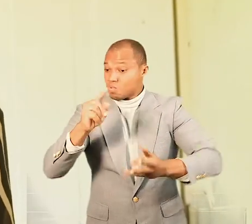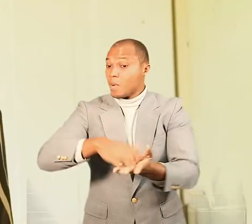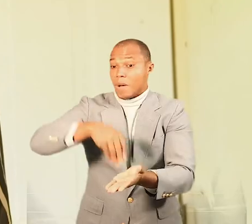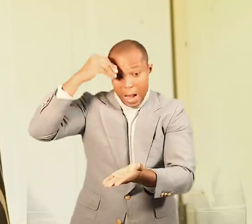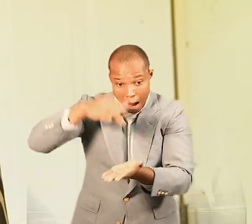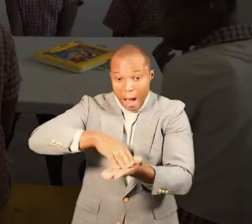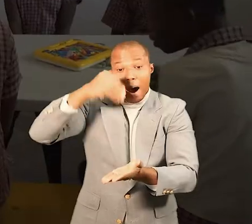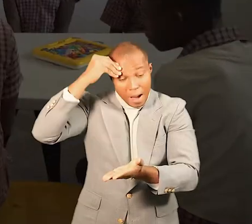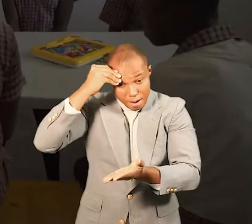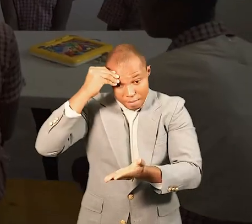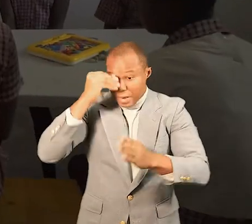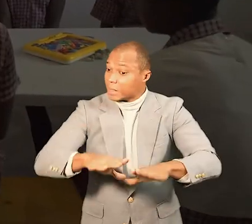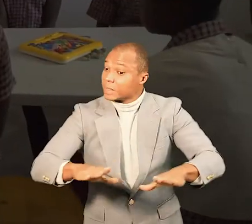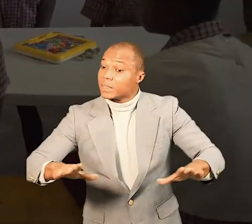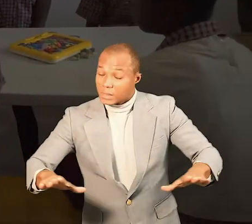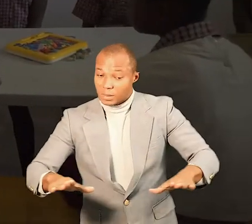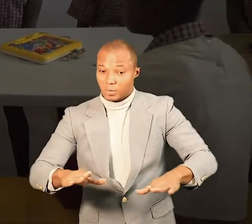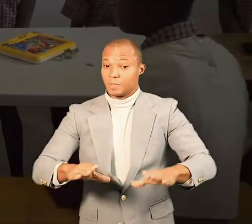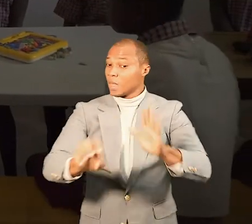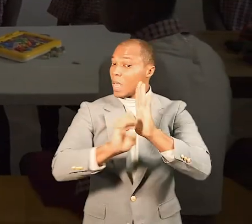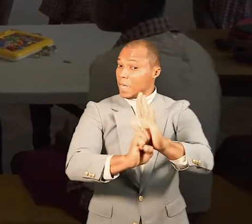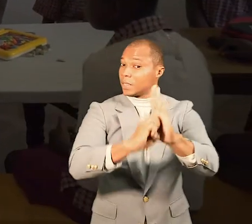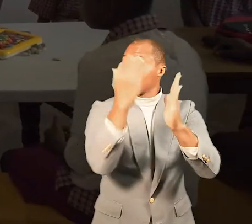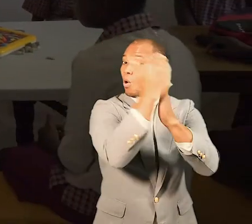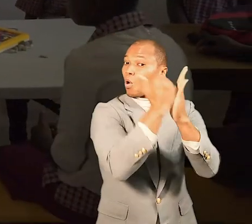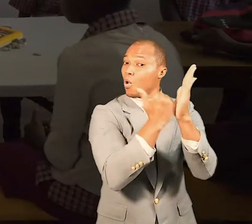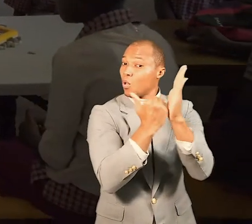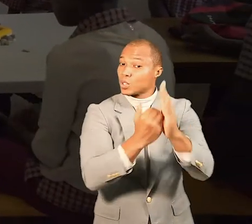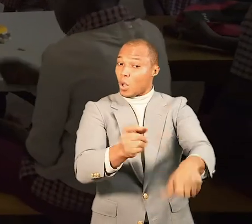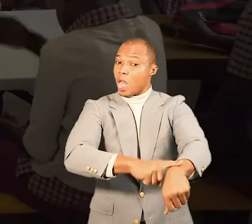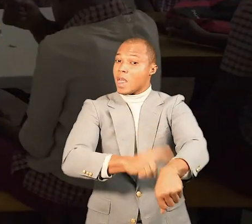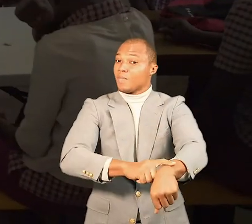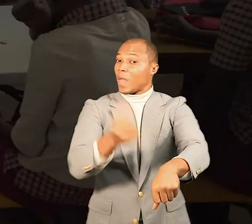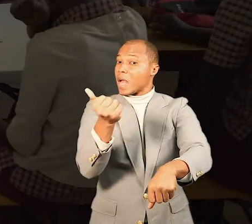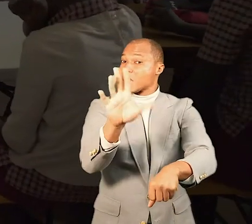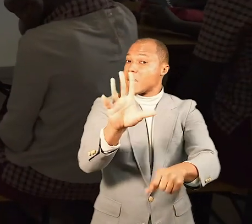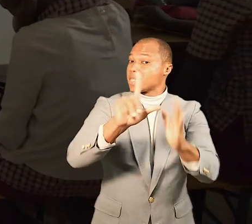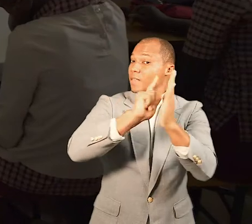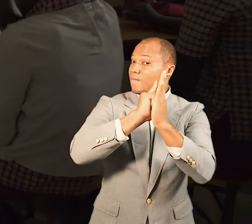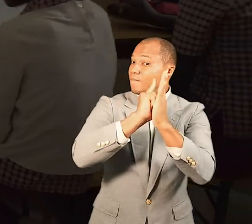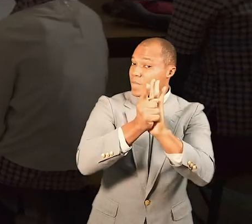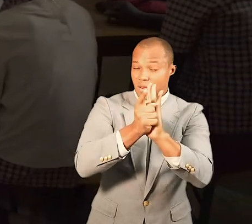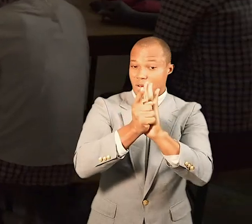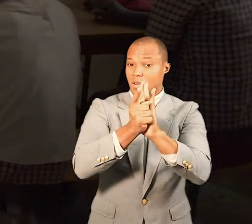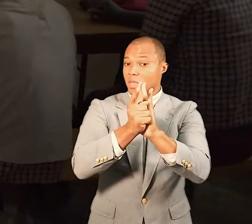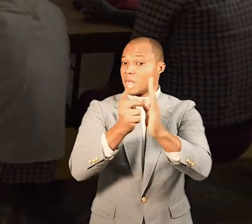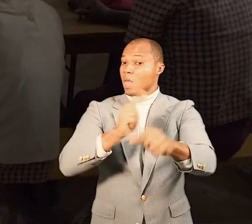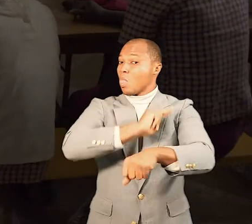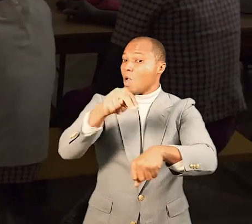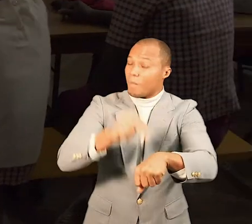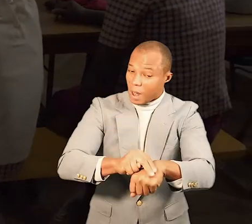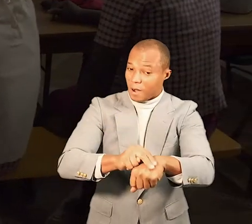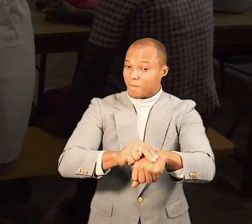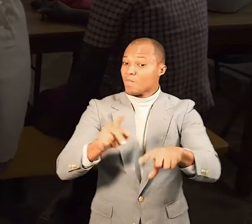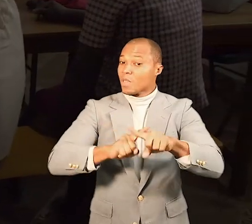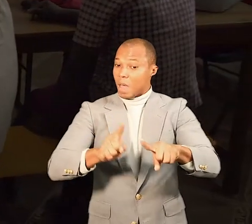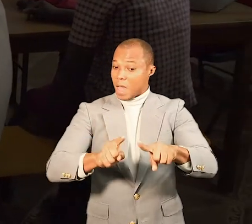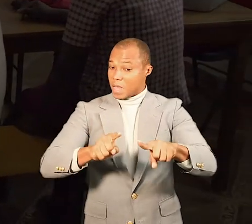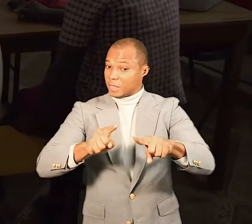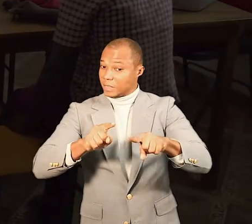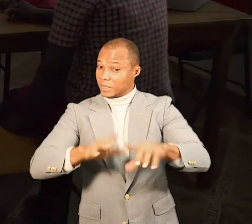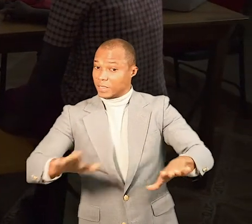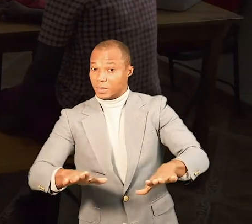li capable d'apprendre. Si m'ta fait une leçon par exemple qui t'a duré 15 minutes avec un petit monde qui est normal, m'pa pral faire pour dire 15 minutes avec un petit